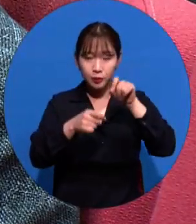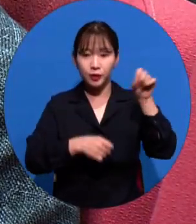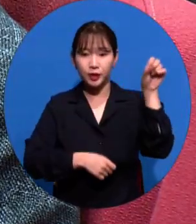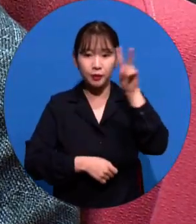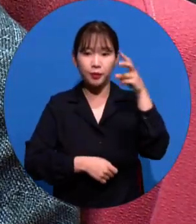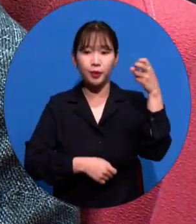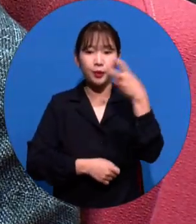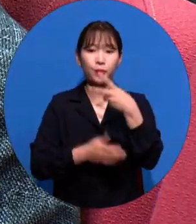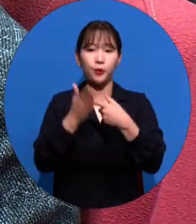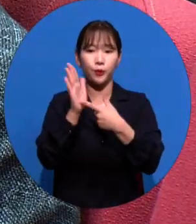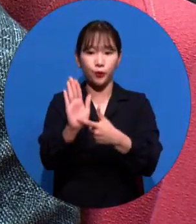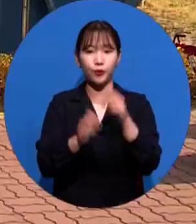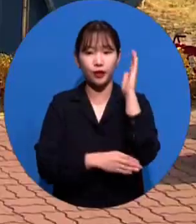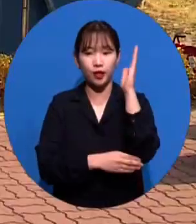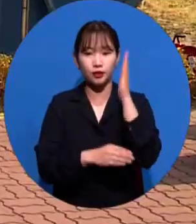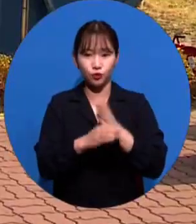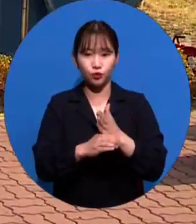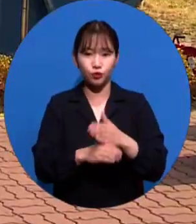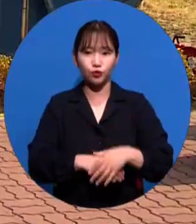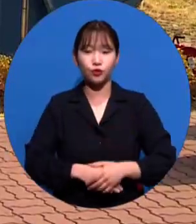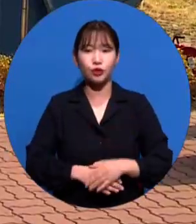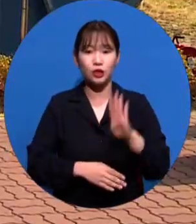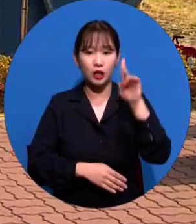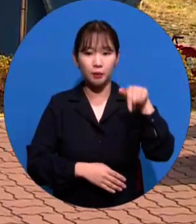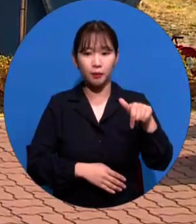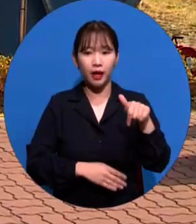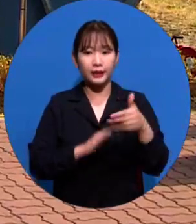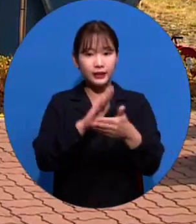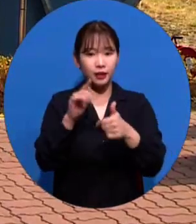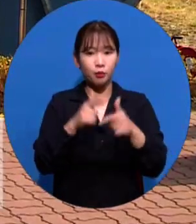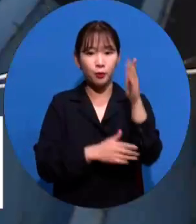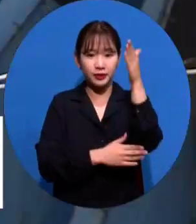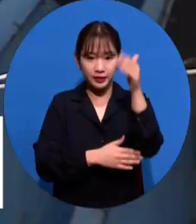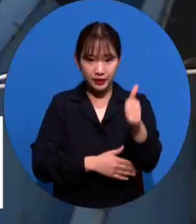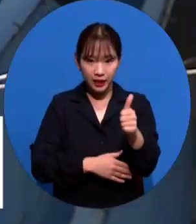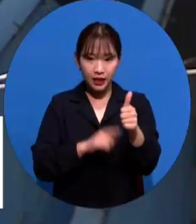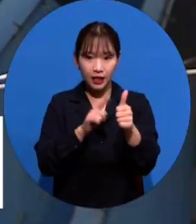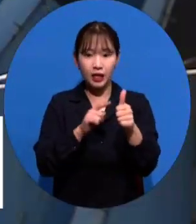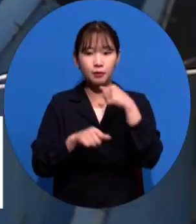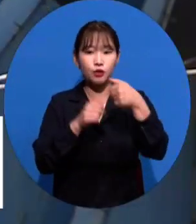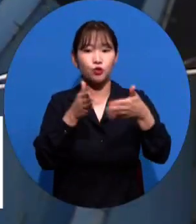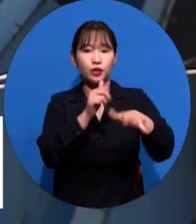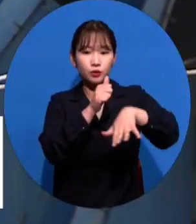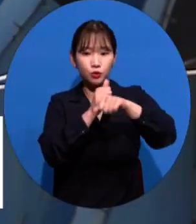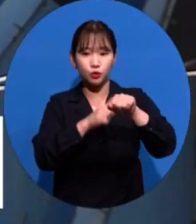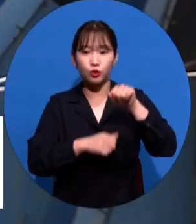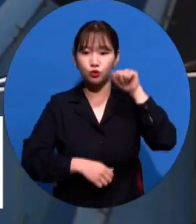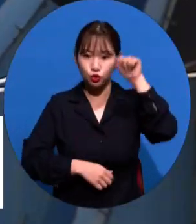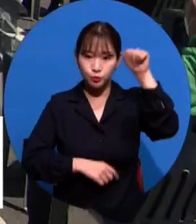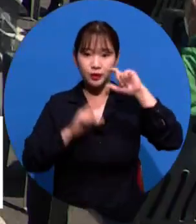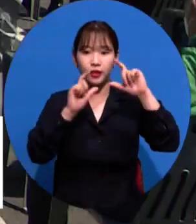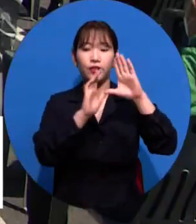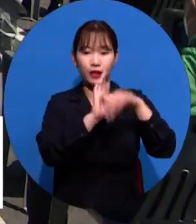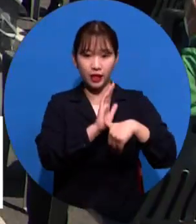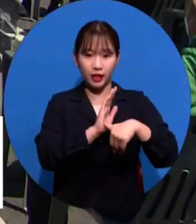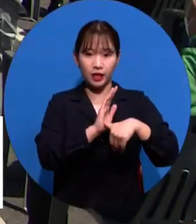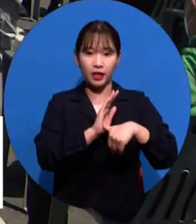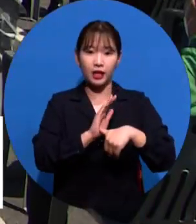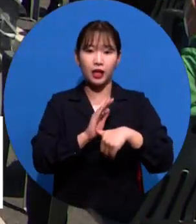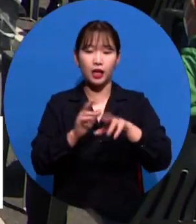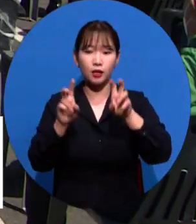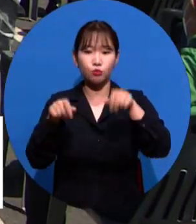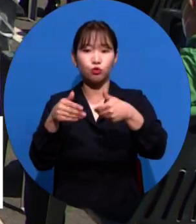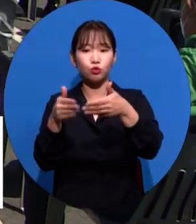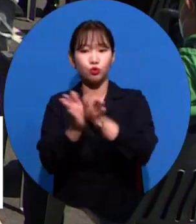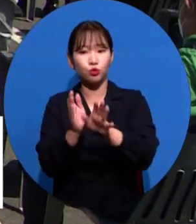또다시 급부상하고 있습니다. 박홍률 전 목포시장은 민주당 소속 출마 선언 때도 무소속